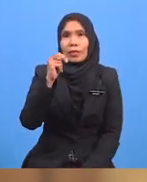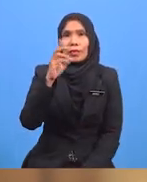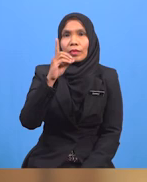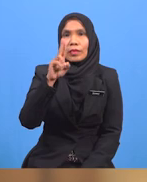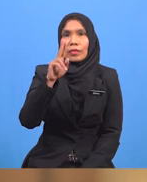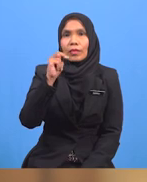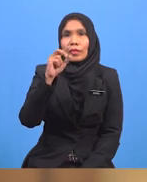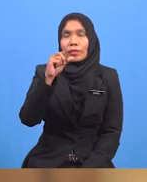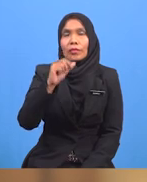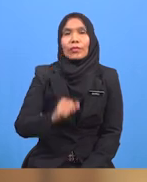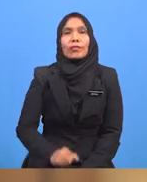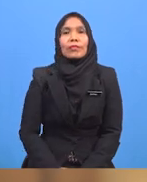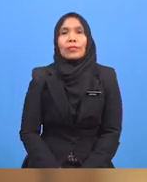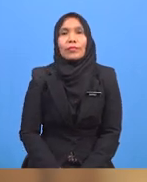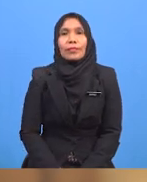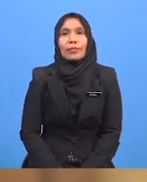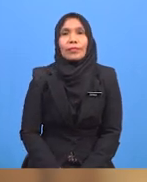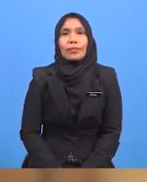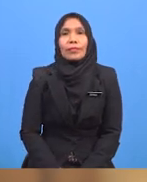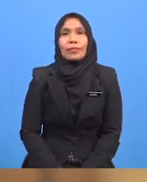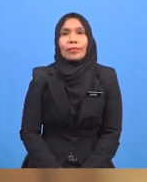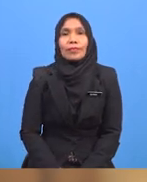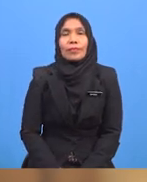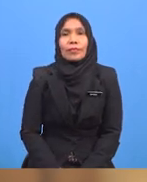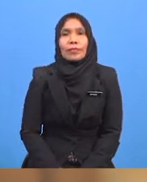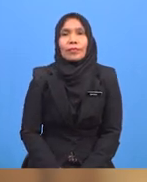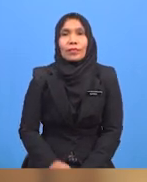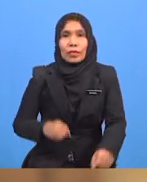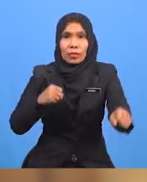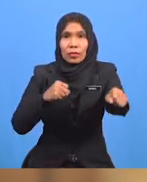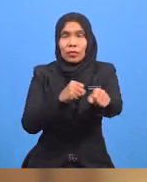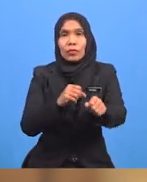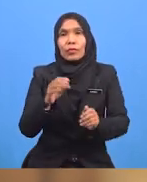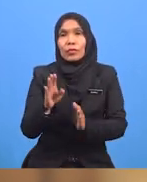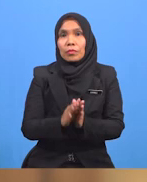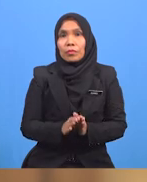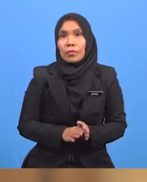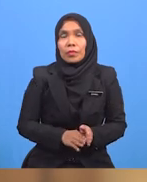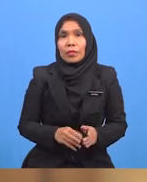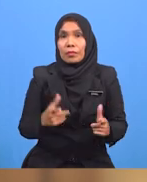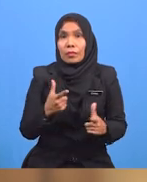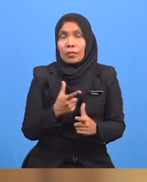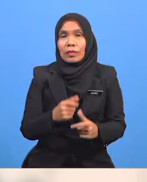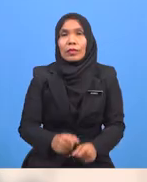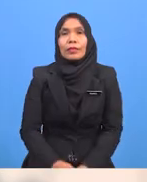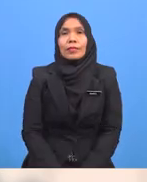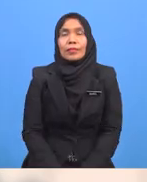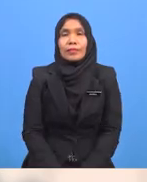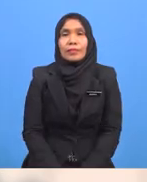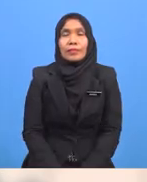dahulu kita tahu bahwa sudut bertentangan garis ET dan CD adalah